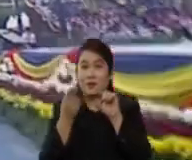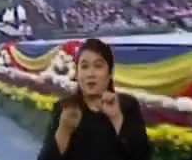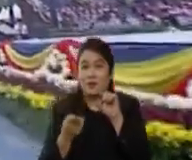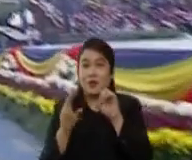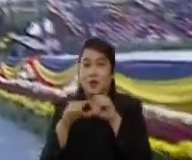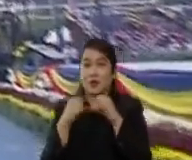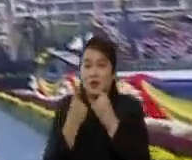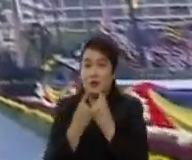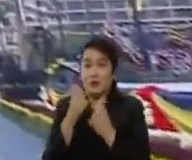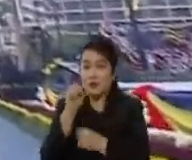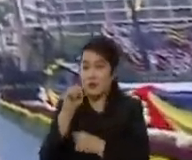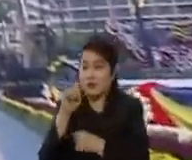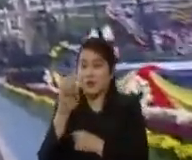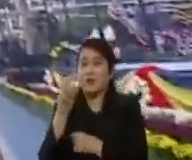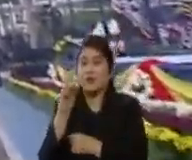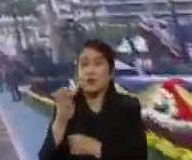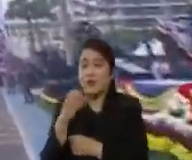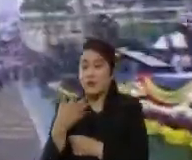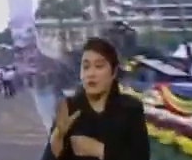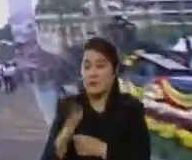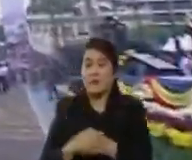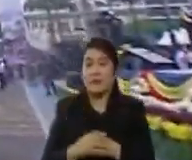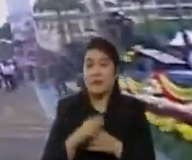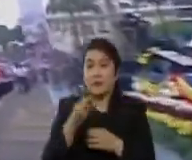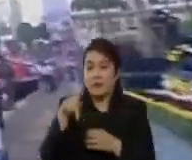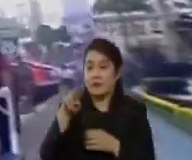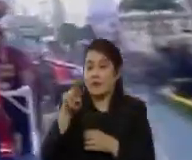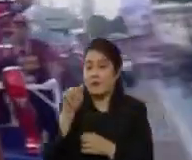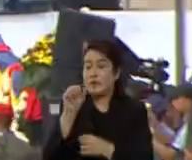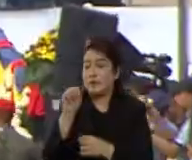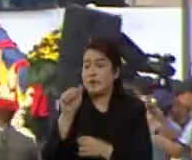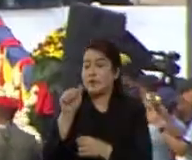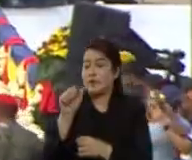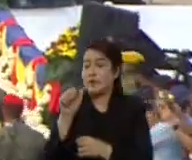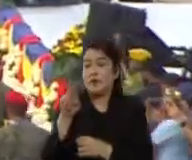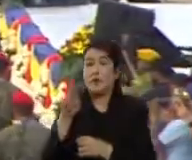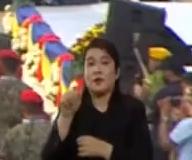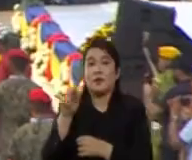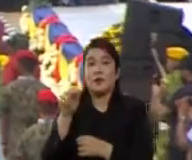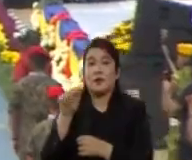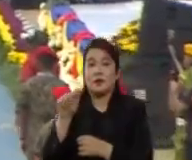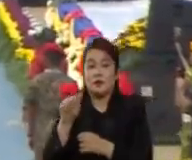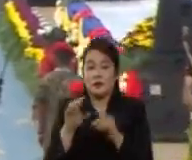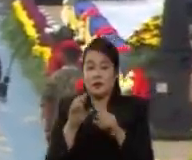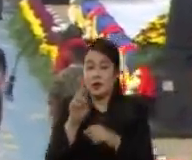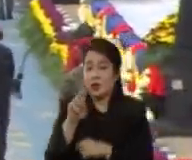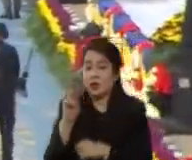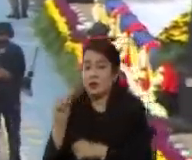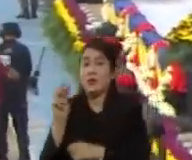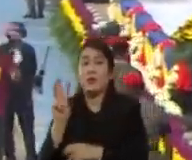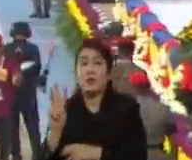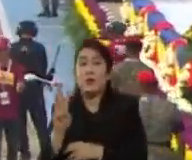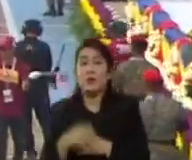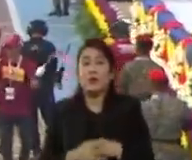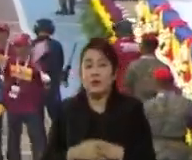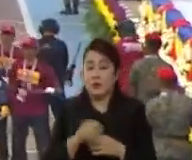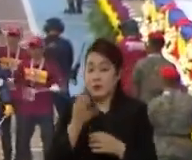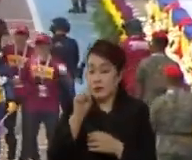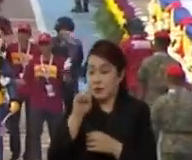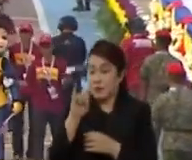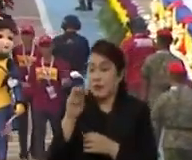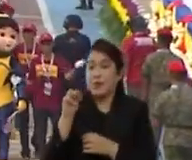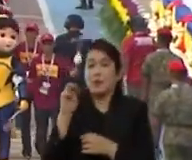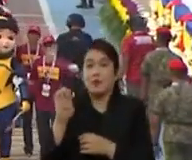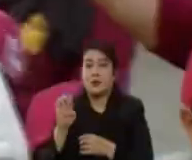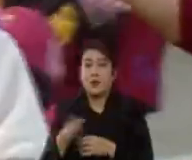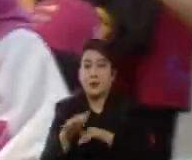Berhad, Sime Dhabi Property Berhad, Prasarana, Kumpulan UMW, UAM Group Berhad, Sime Dhabi